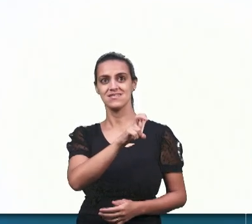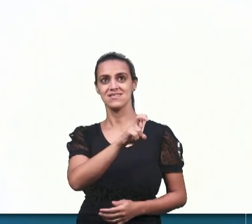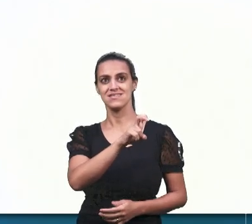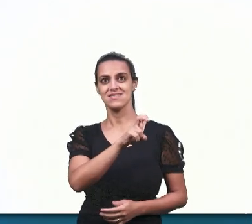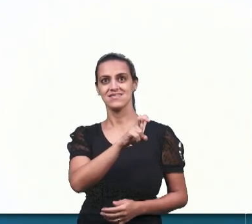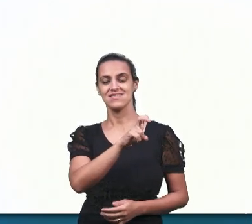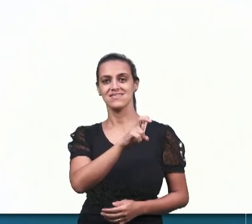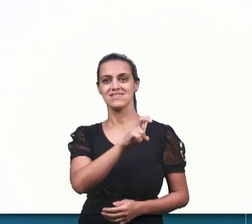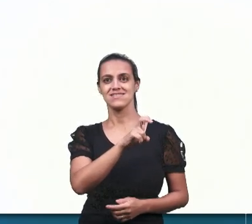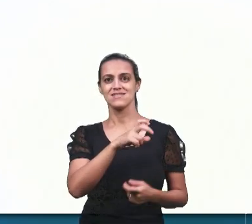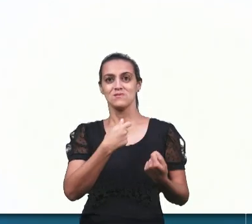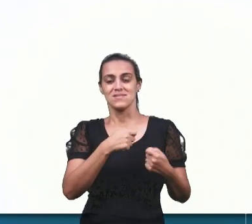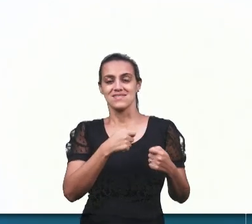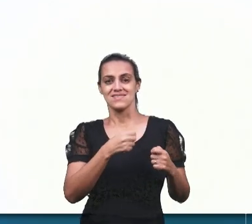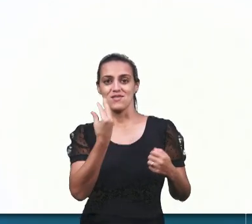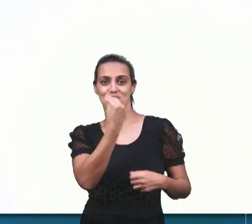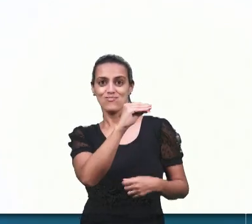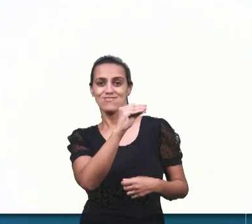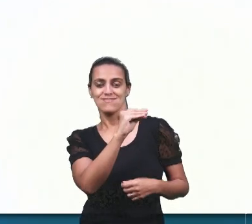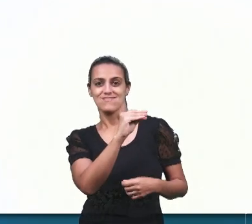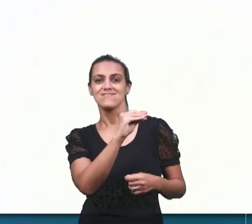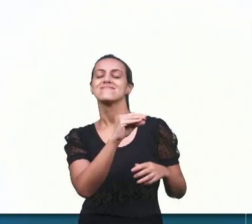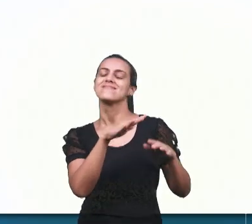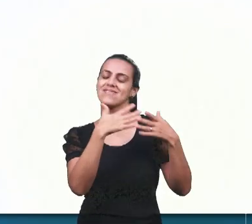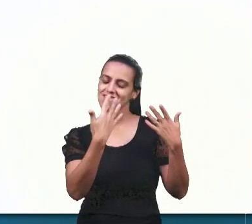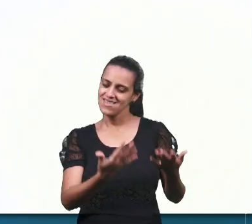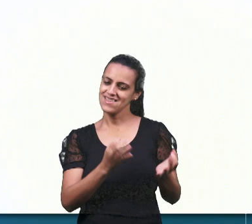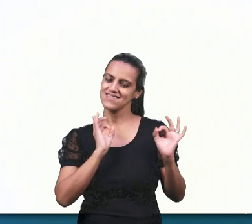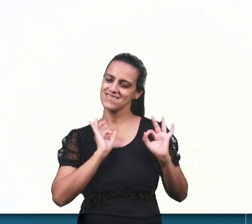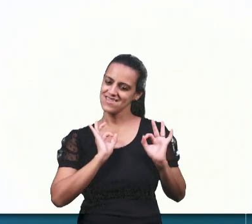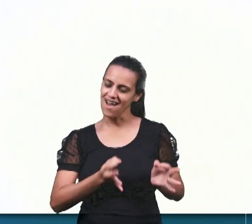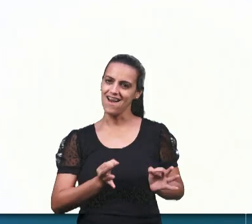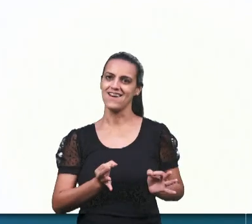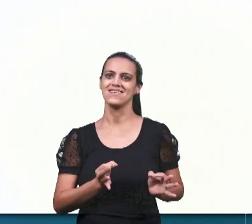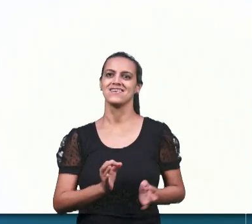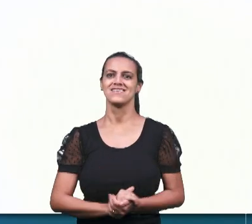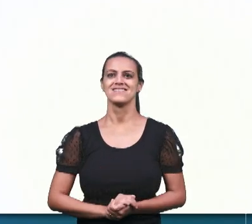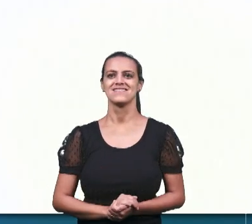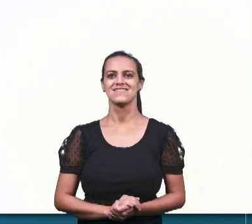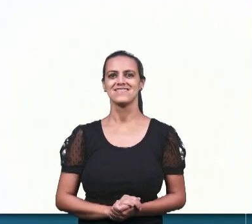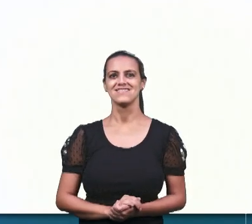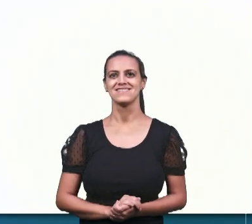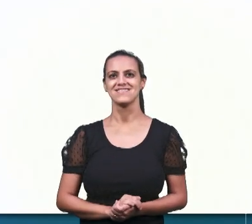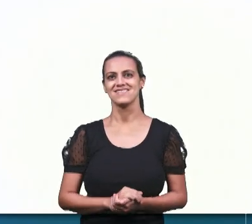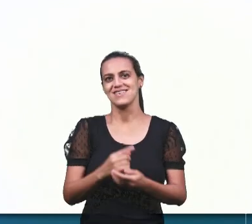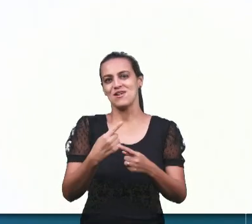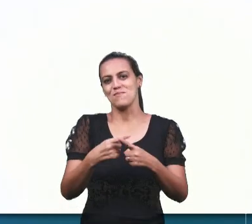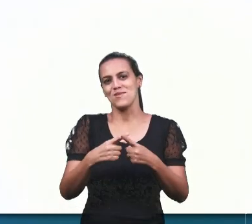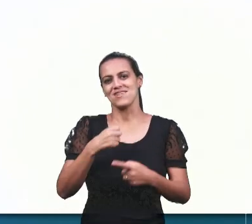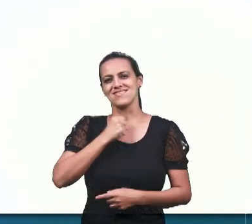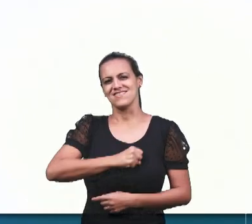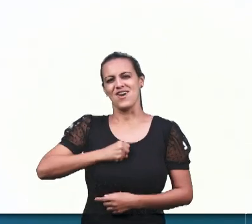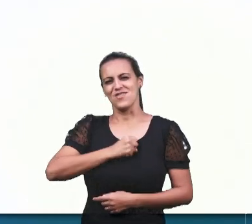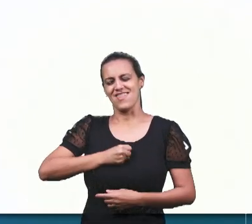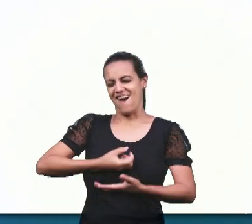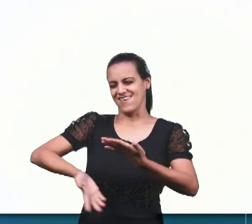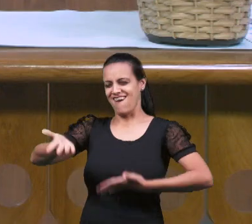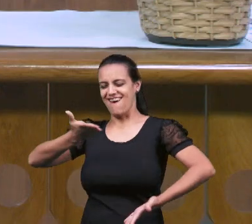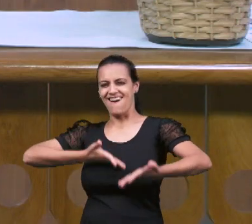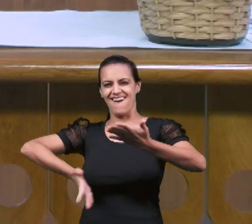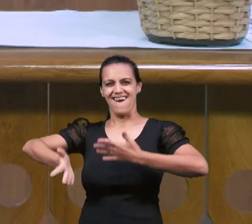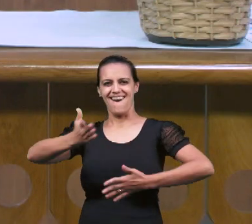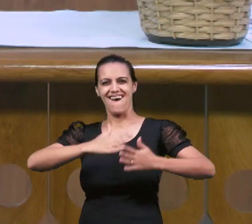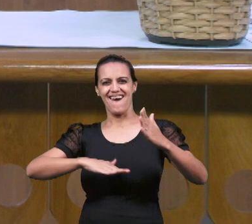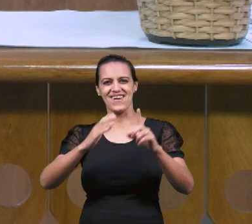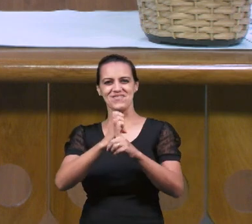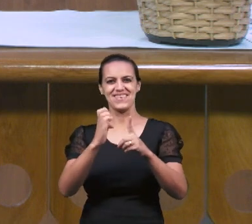Ah oui, voilà le texte. Éphésiens chapitre 1 de 3 à 15. Oui, c'est cette dynamique,